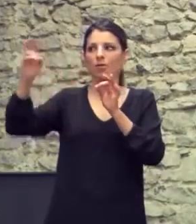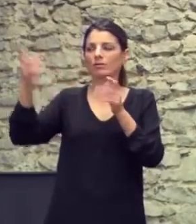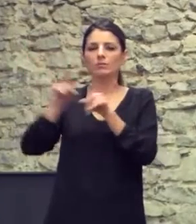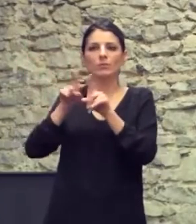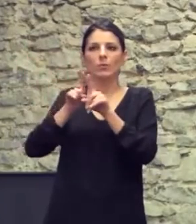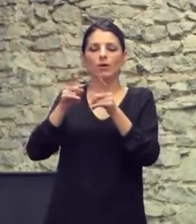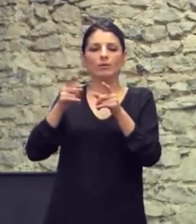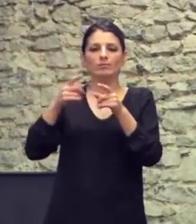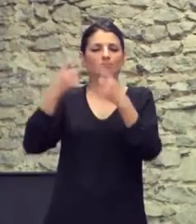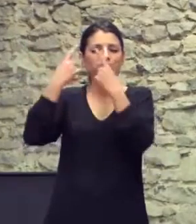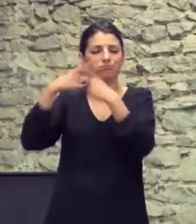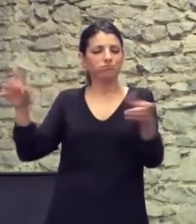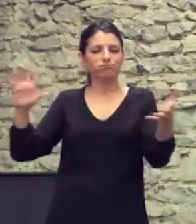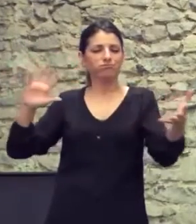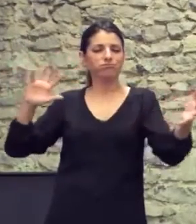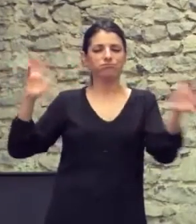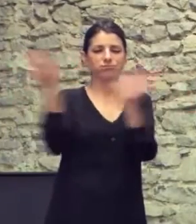beste